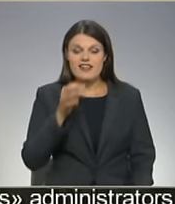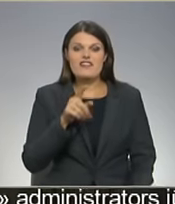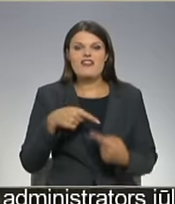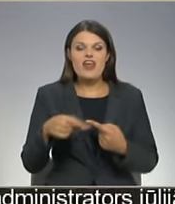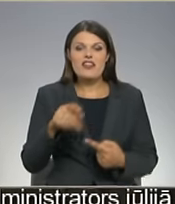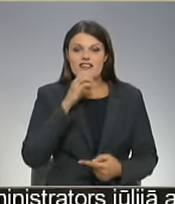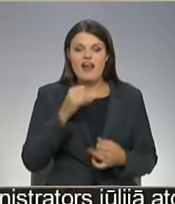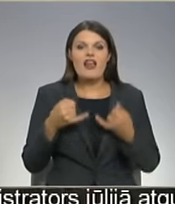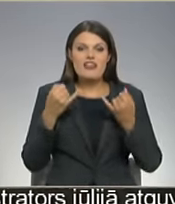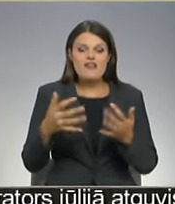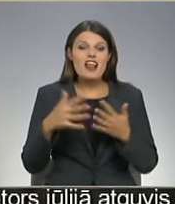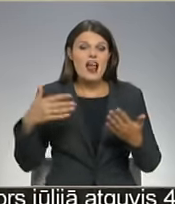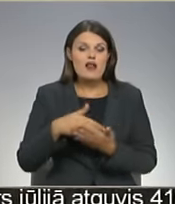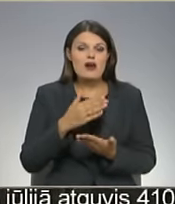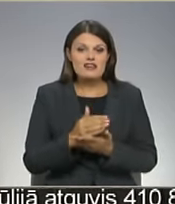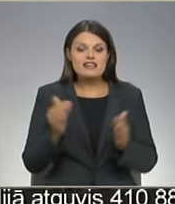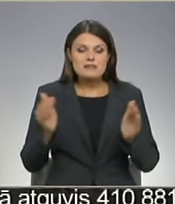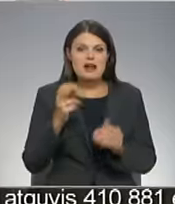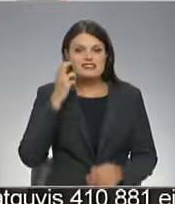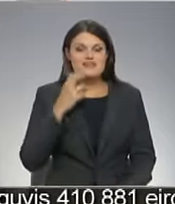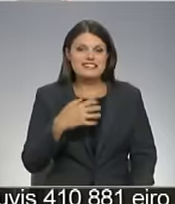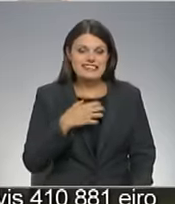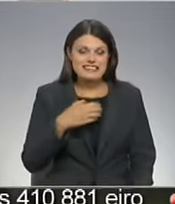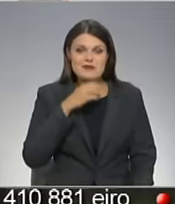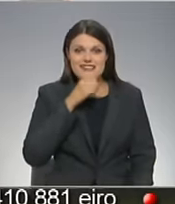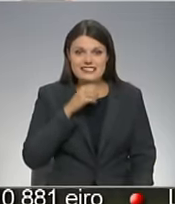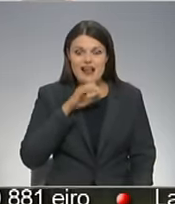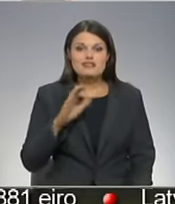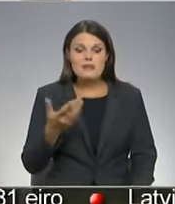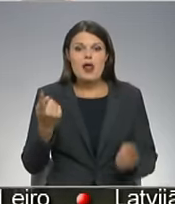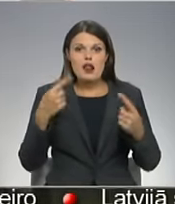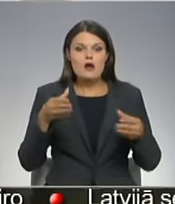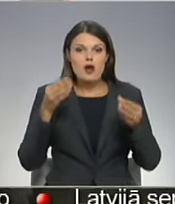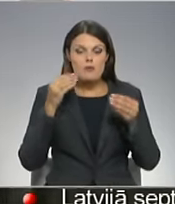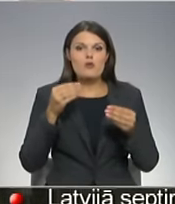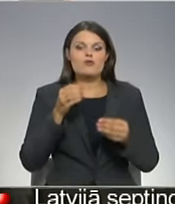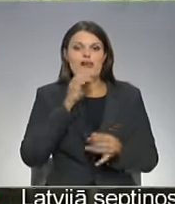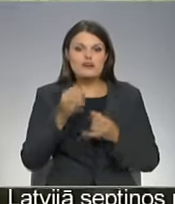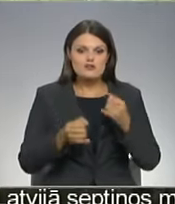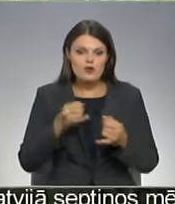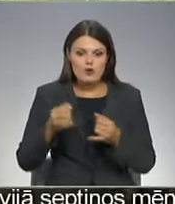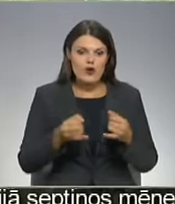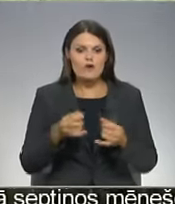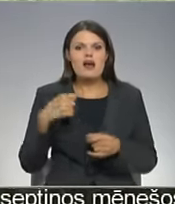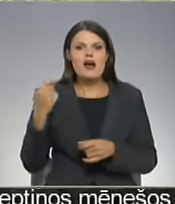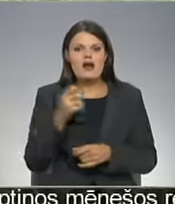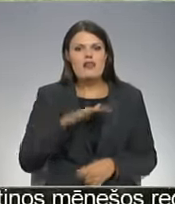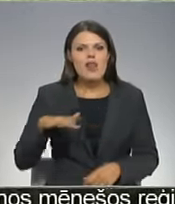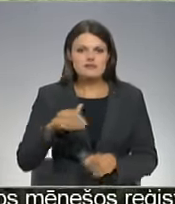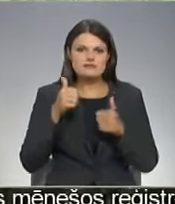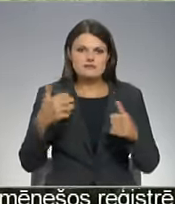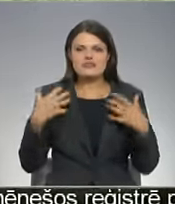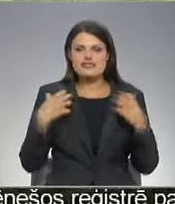kazas, jo dāvinātas jau lielākoties mazas, vecas un slīmas kaziņas. Taču ar laiku apgūta kaskopība un noplokos ganās veselīgs